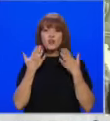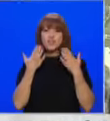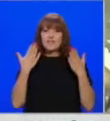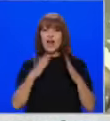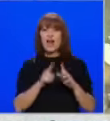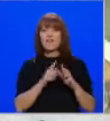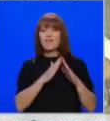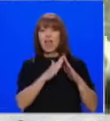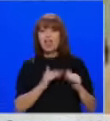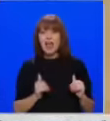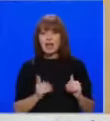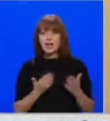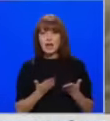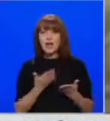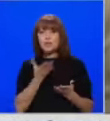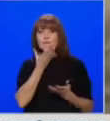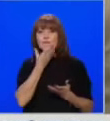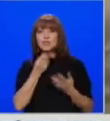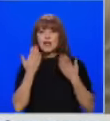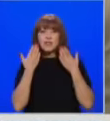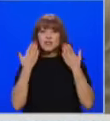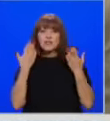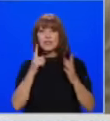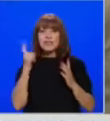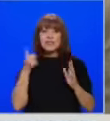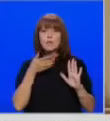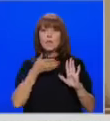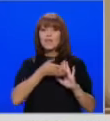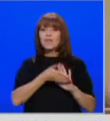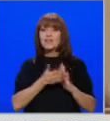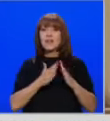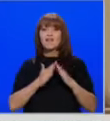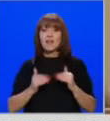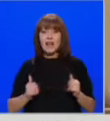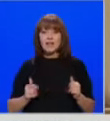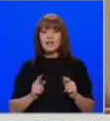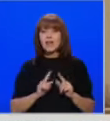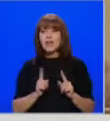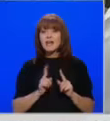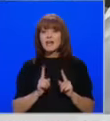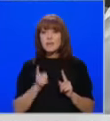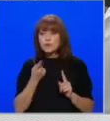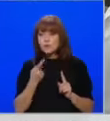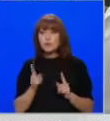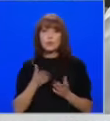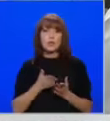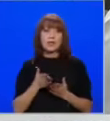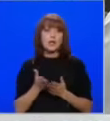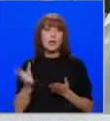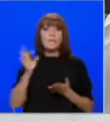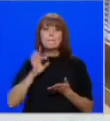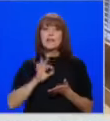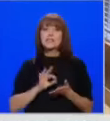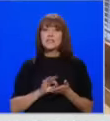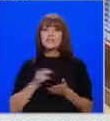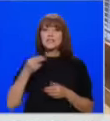лагер. Той познава единствено живота в този лагер и не може да го живее по друг начин. Присъстваше също